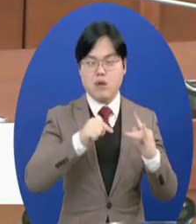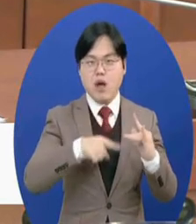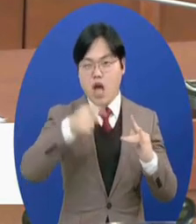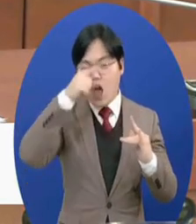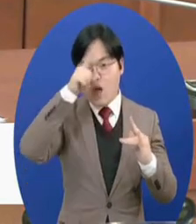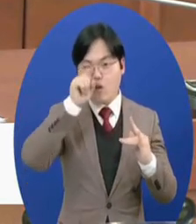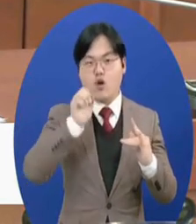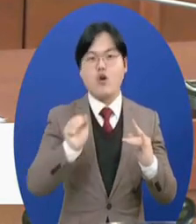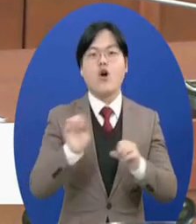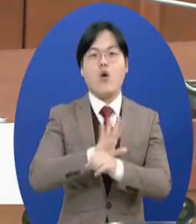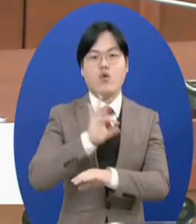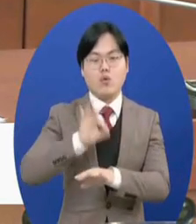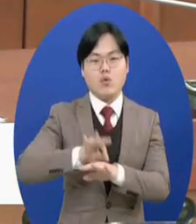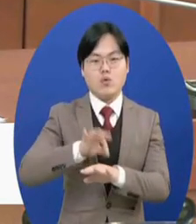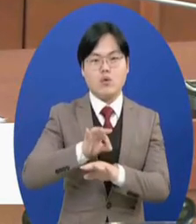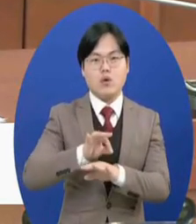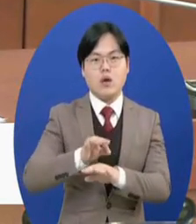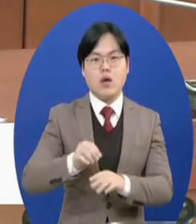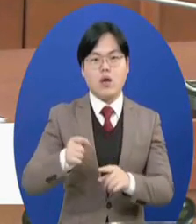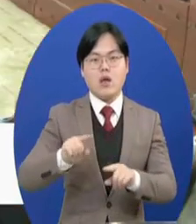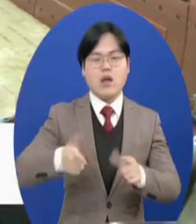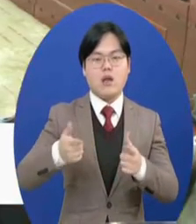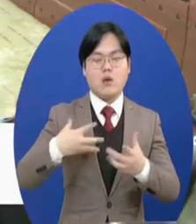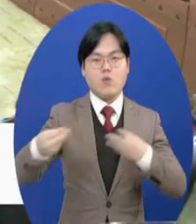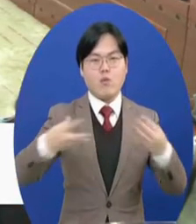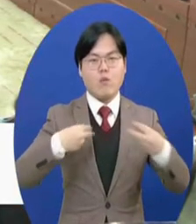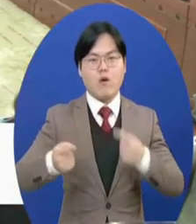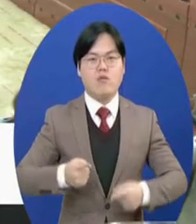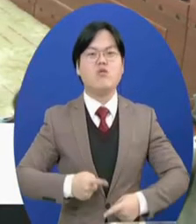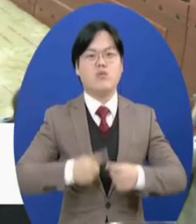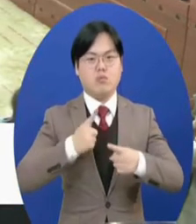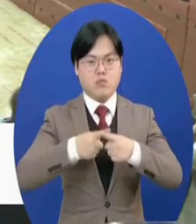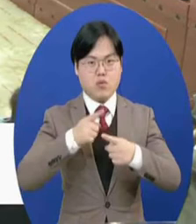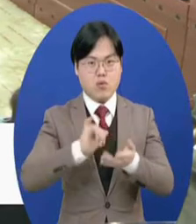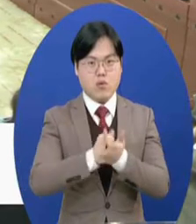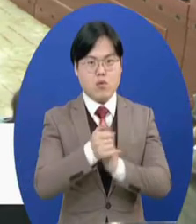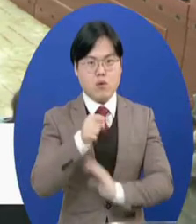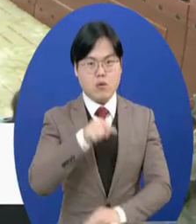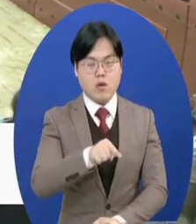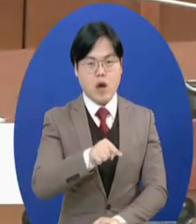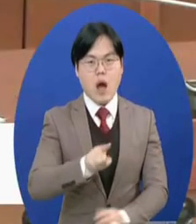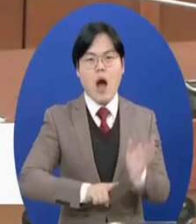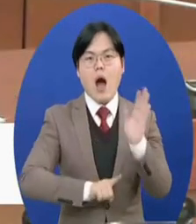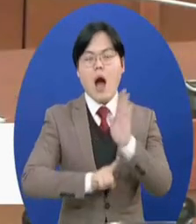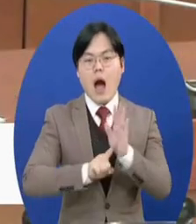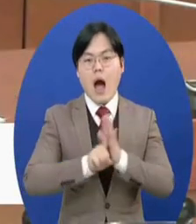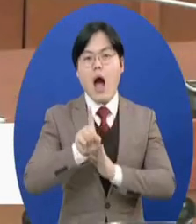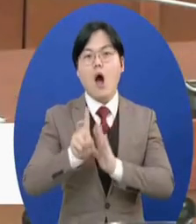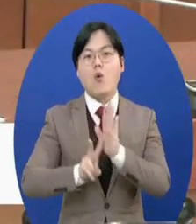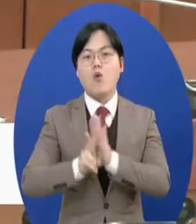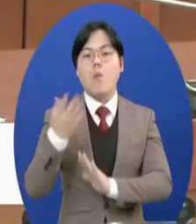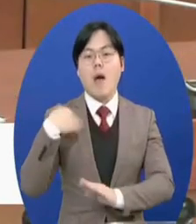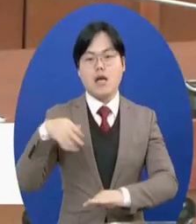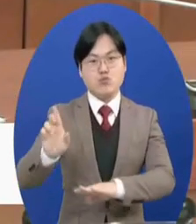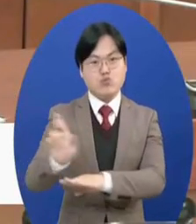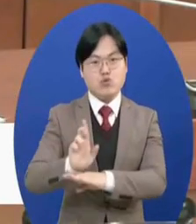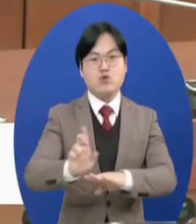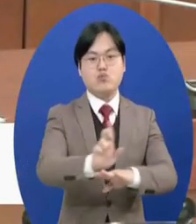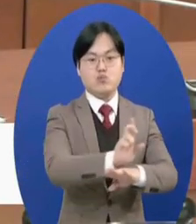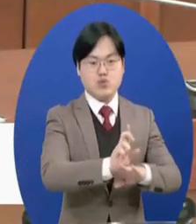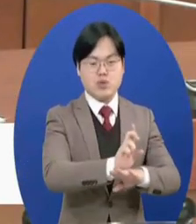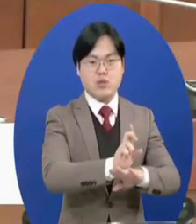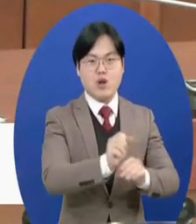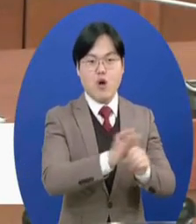коронавирусын халдвар авсан хүний тоо эрс нэмэгцээ. Бид нэр ерөнхий анх үүсчихсэн халдварын голомтуудыг бол